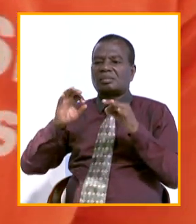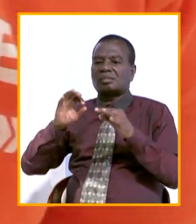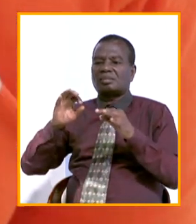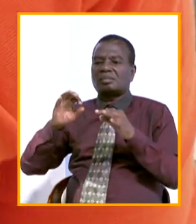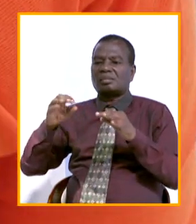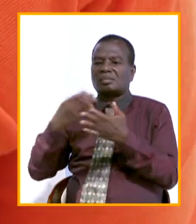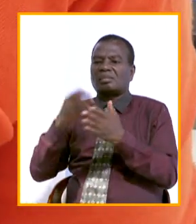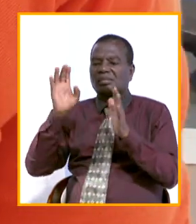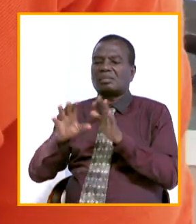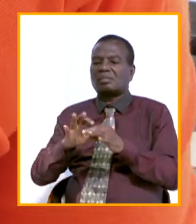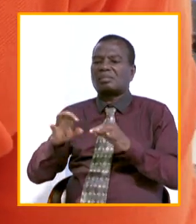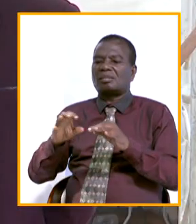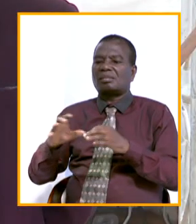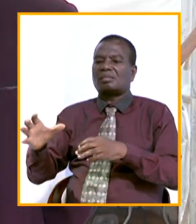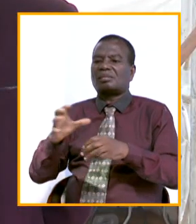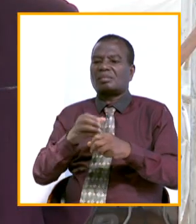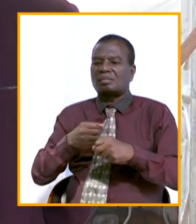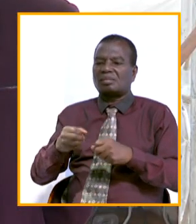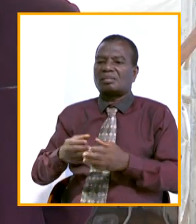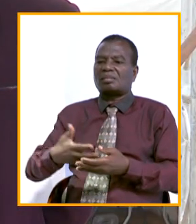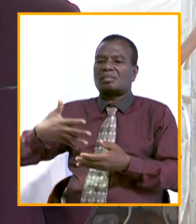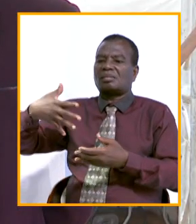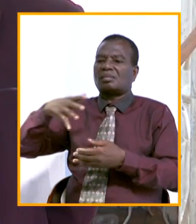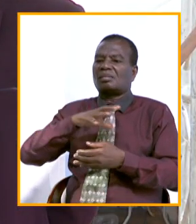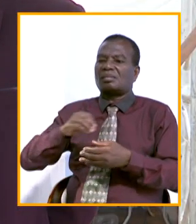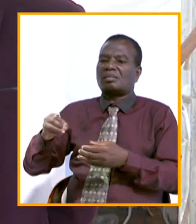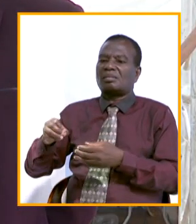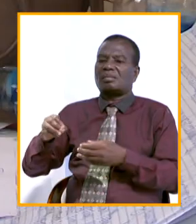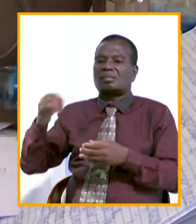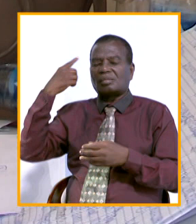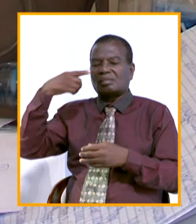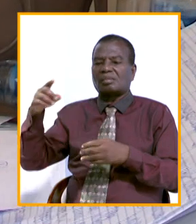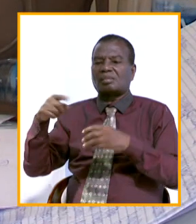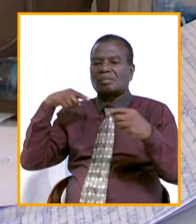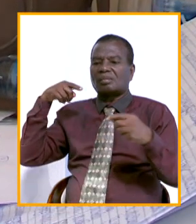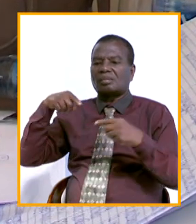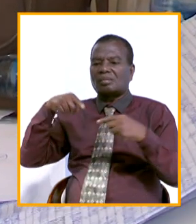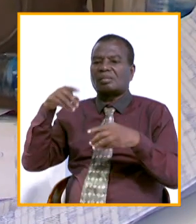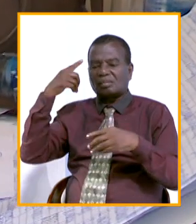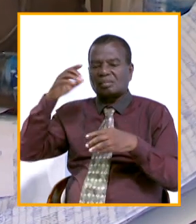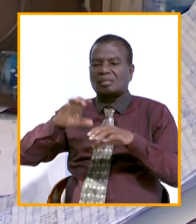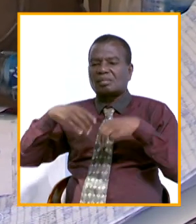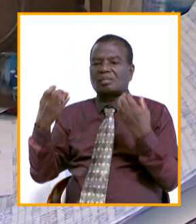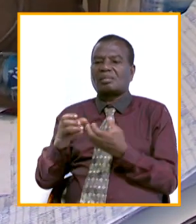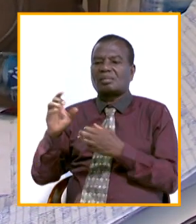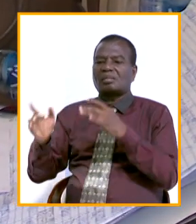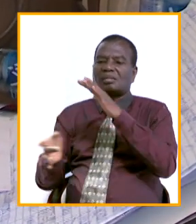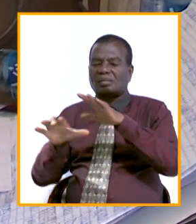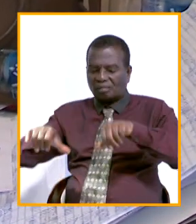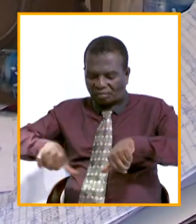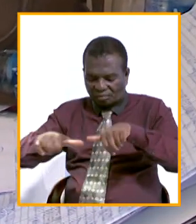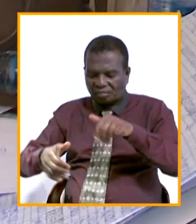financiers d'accroître significativement les ressources mises en place pour la lutte. Pour la communauté scientifique, il s'agit de